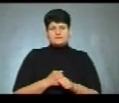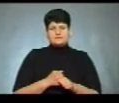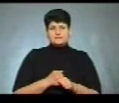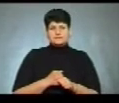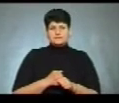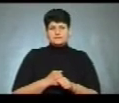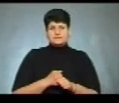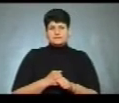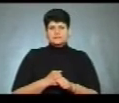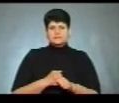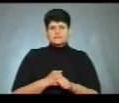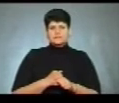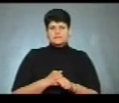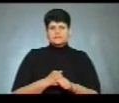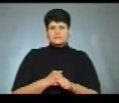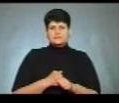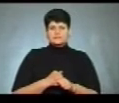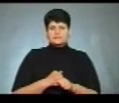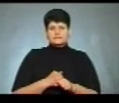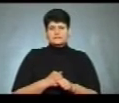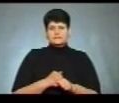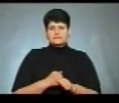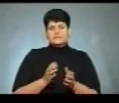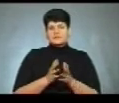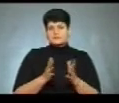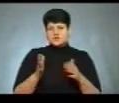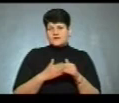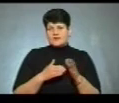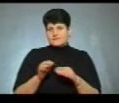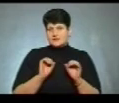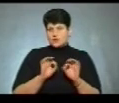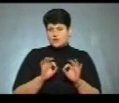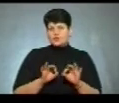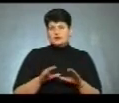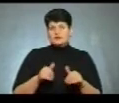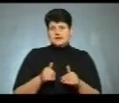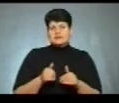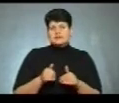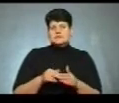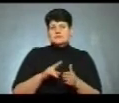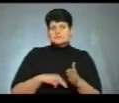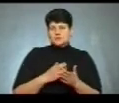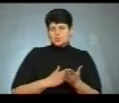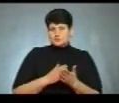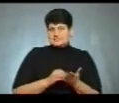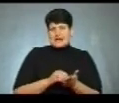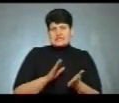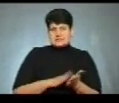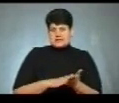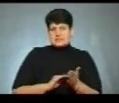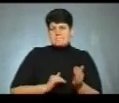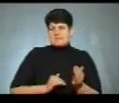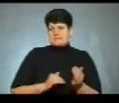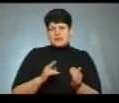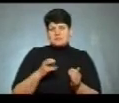має, скажімо, більш кваліфіковано надати консультацію фіскальна служба щодо реєстрації як